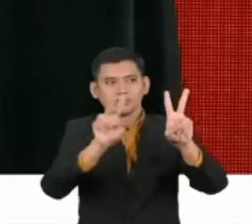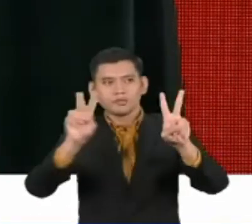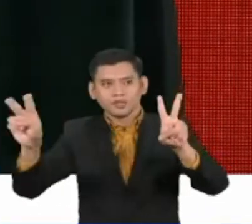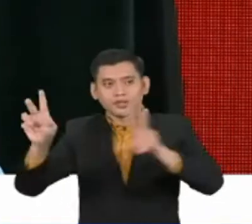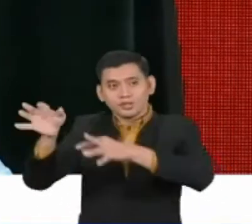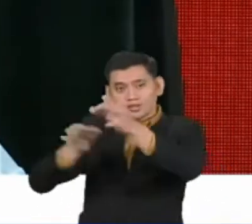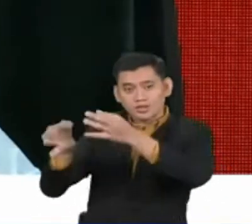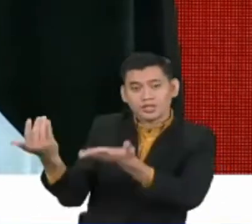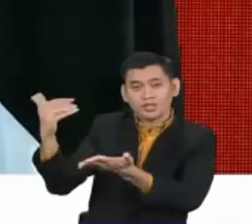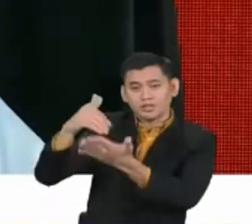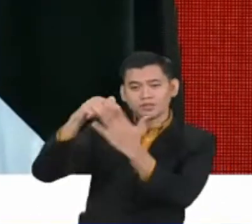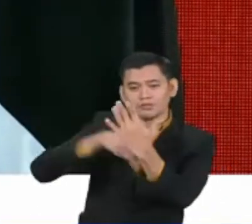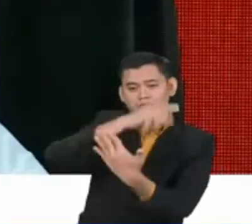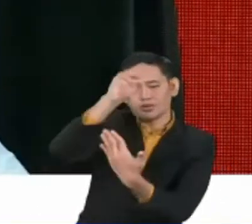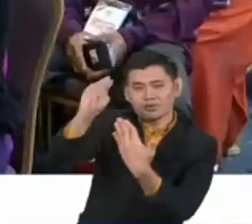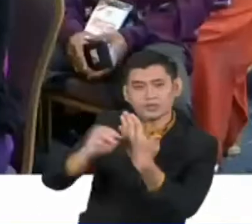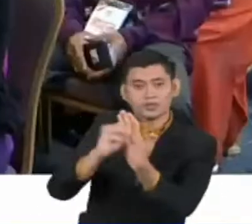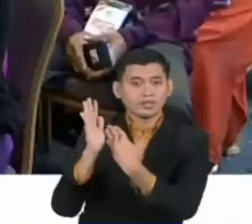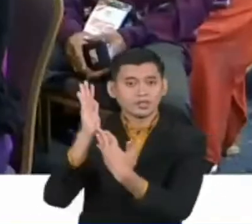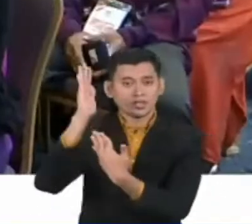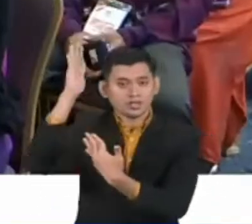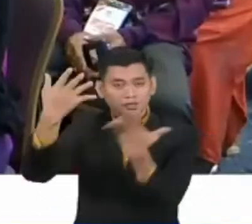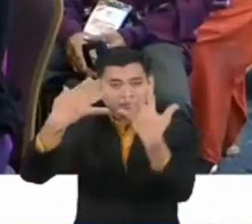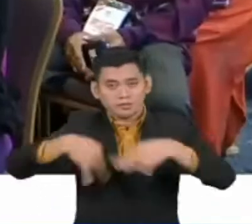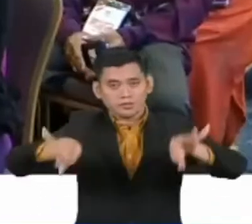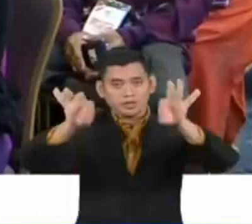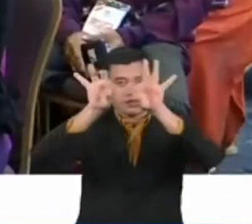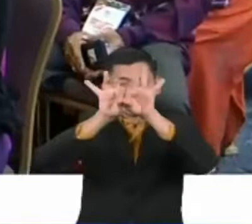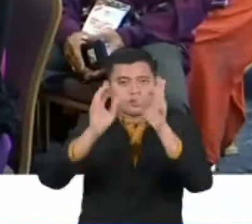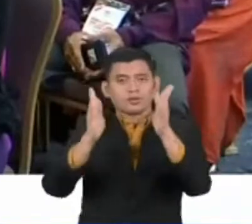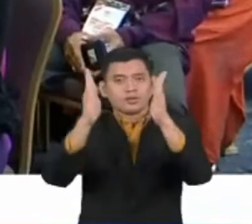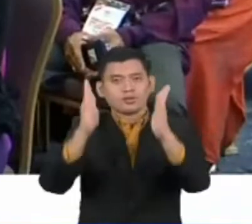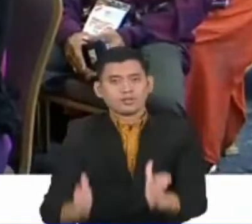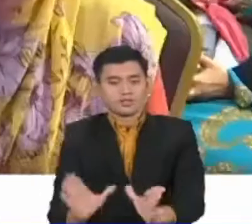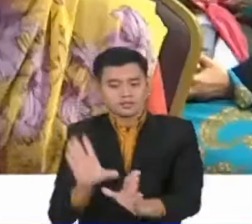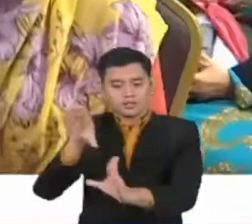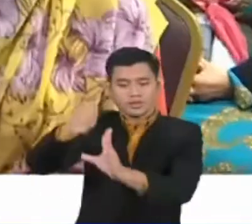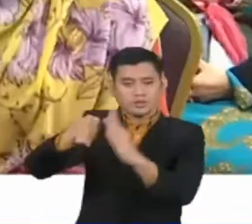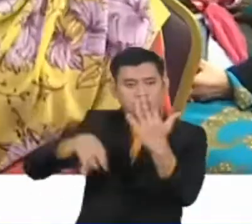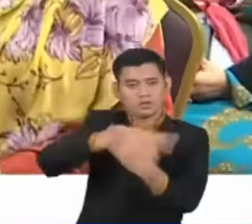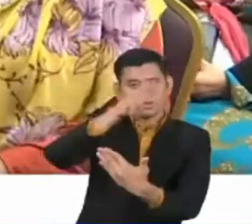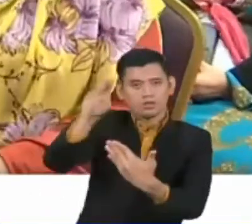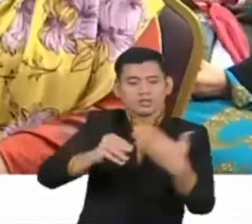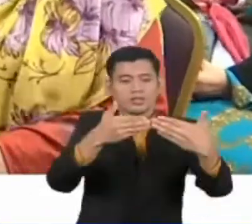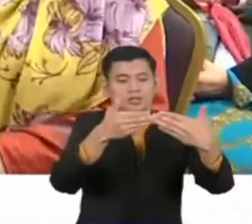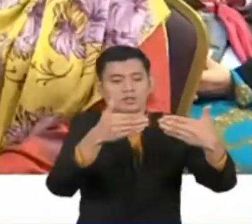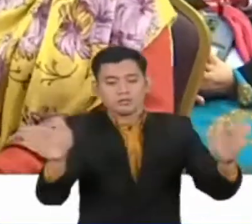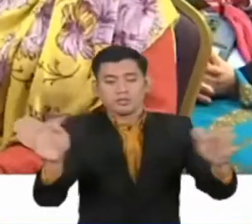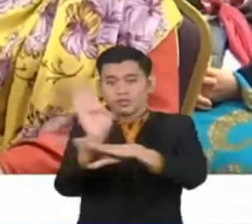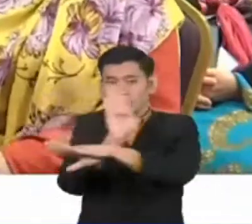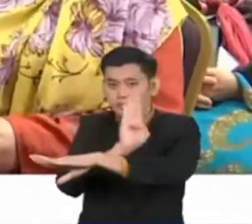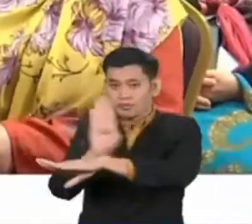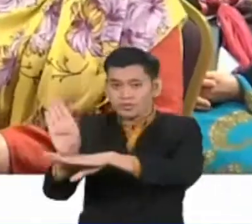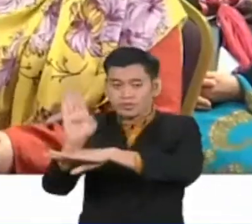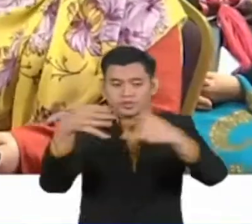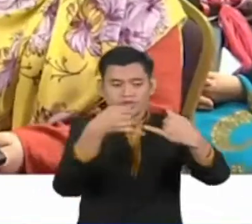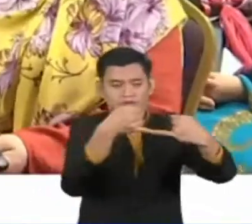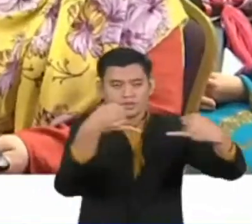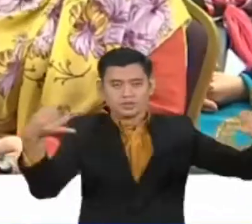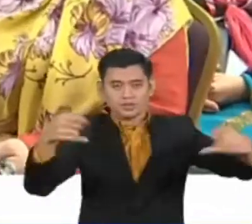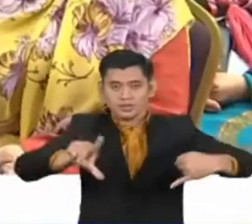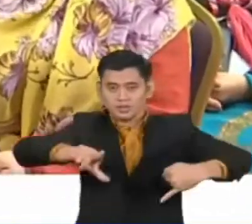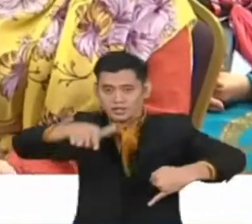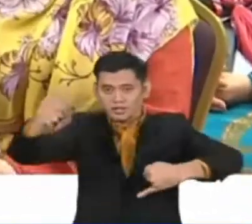skim itu nanti akan mengutamakan peserta program ini selain akan dibuka kepada usahawan dalam talian lain